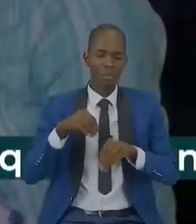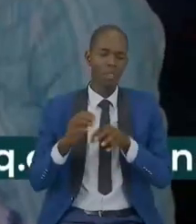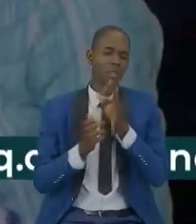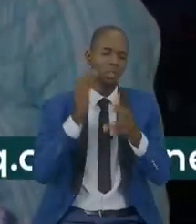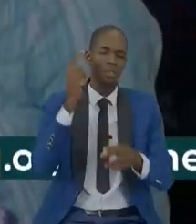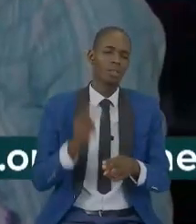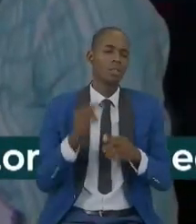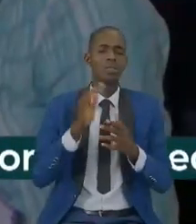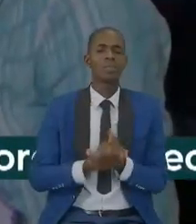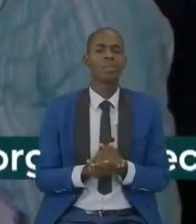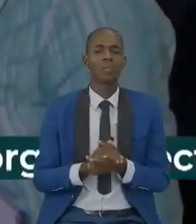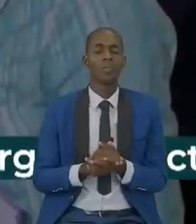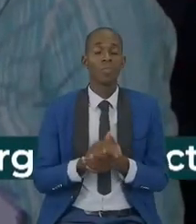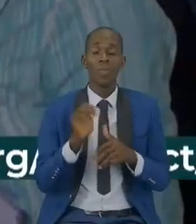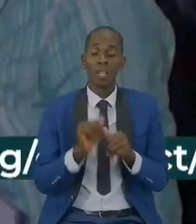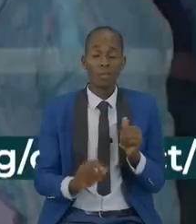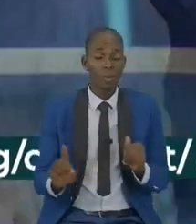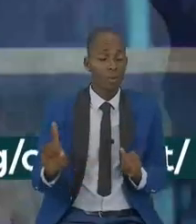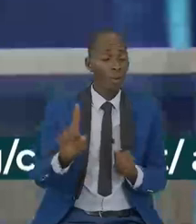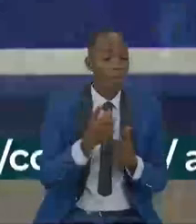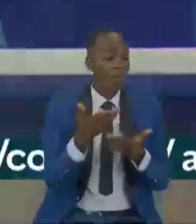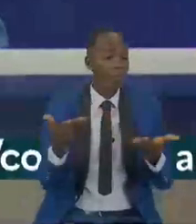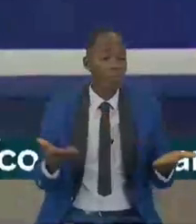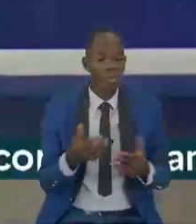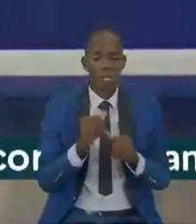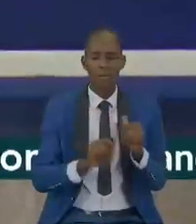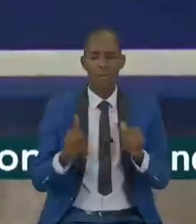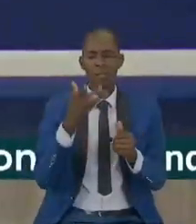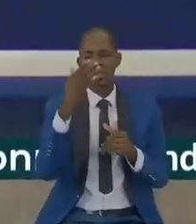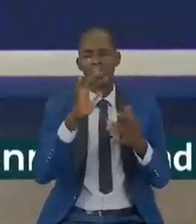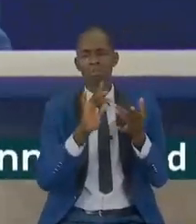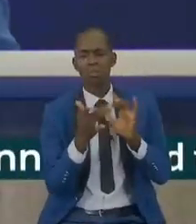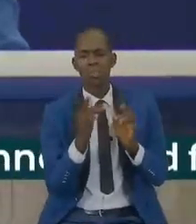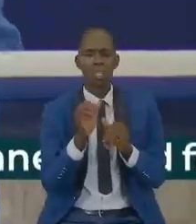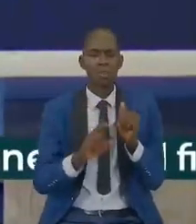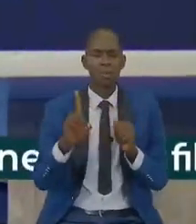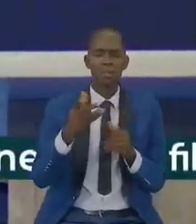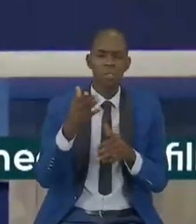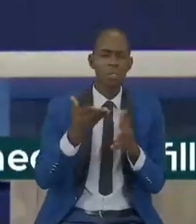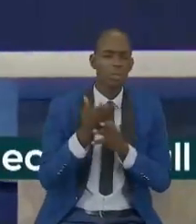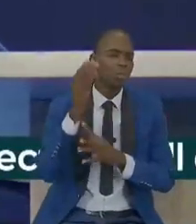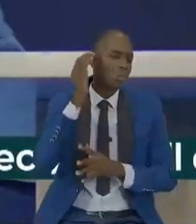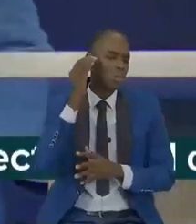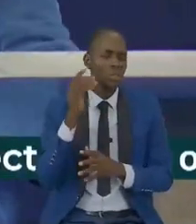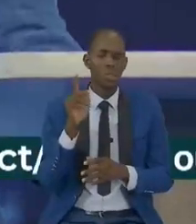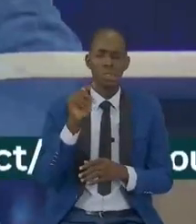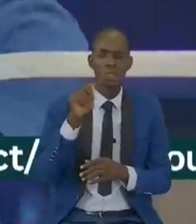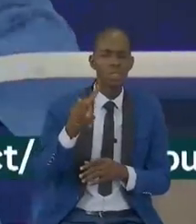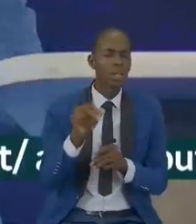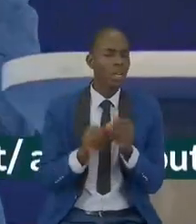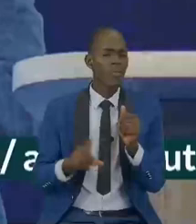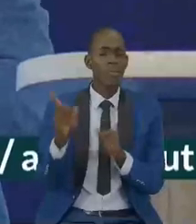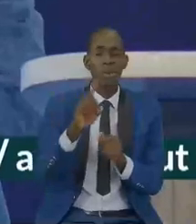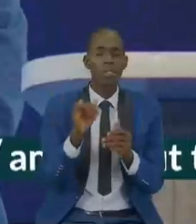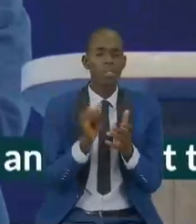tâche, de toute saleté, même en ce temps au nom de Jésus. Je prie que tout le monde ici, tous ceux qui sont